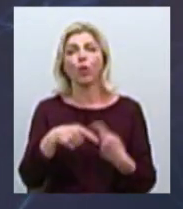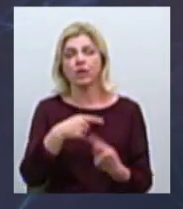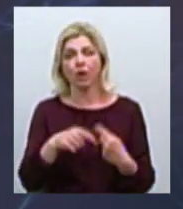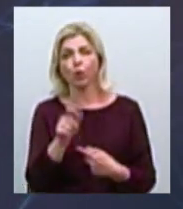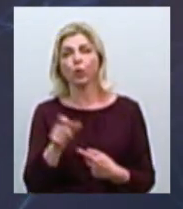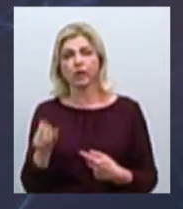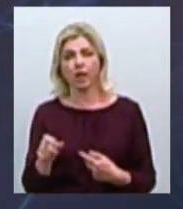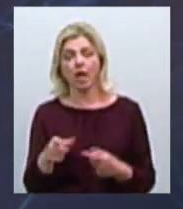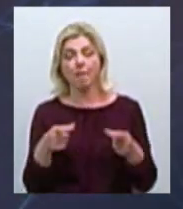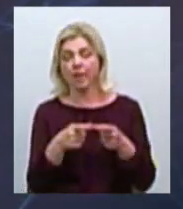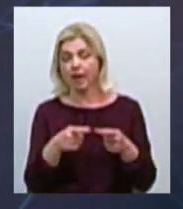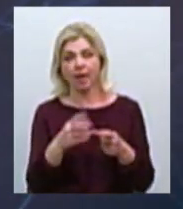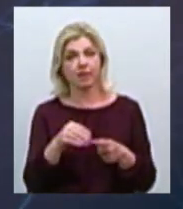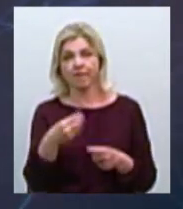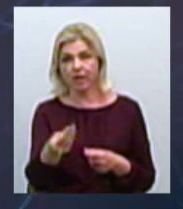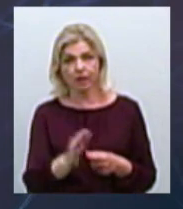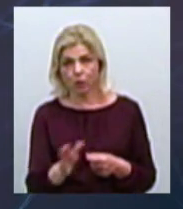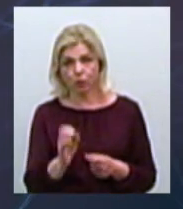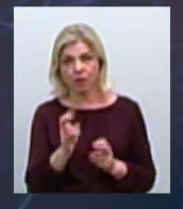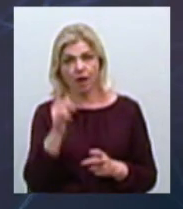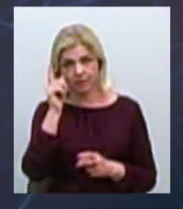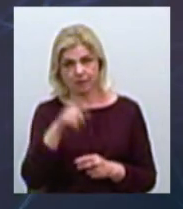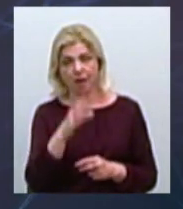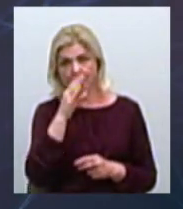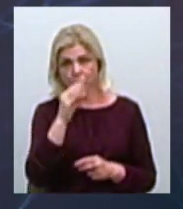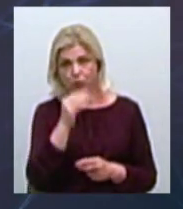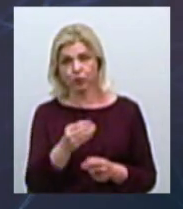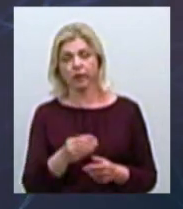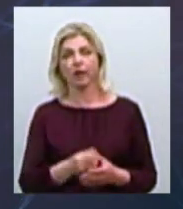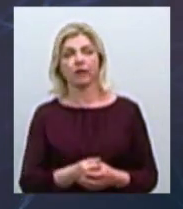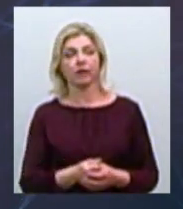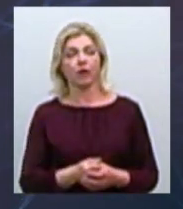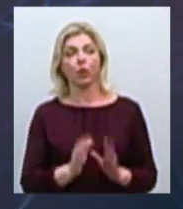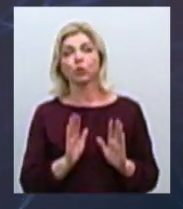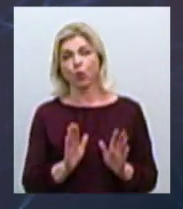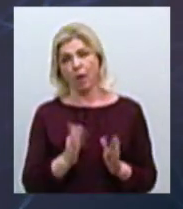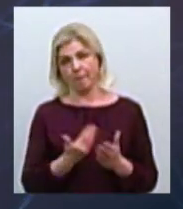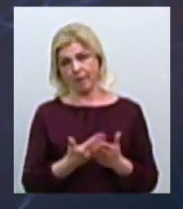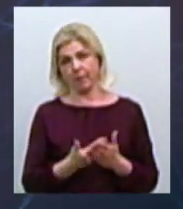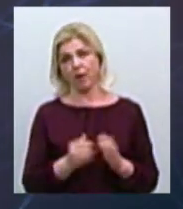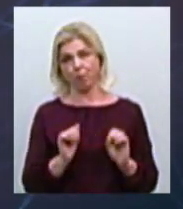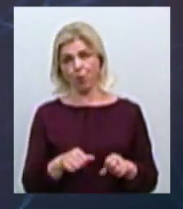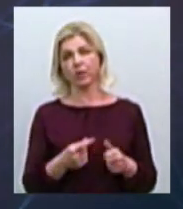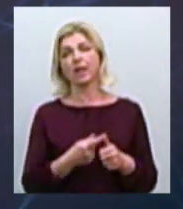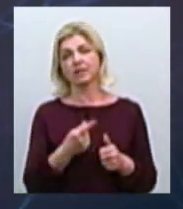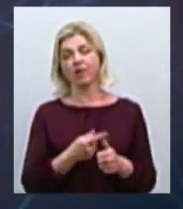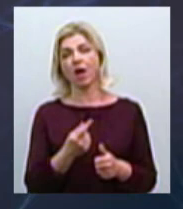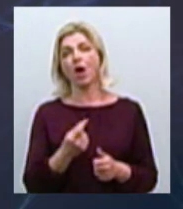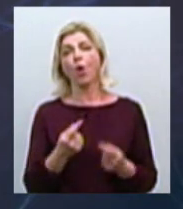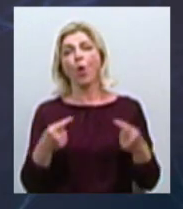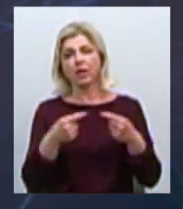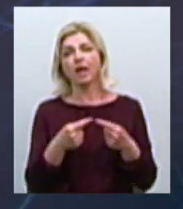Квитки не видаються, як ми знаємо, у наших маршрутних таксі, і лише приблизно можна назвати конкретну кількість людей,